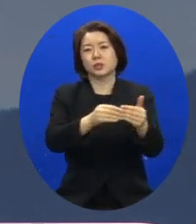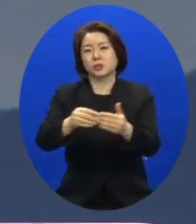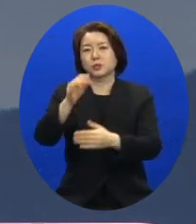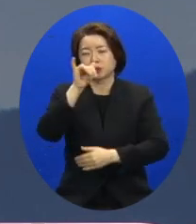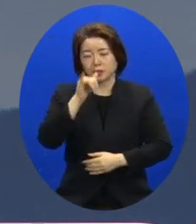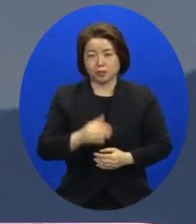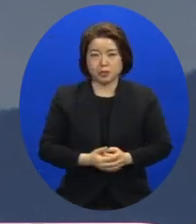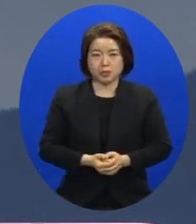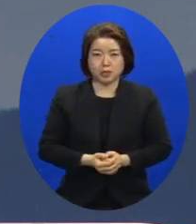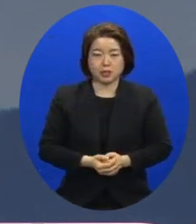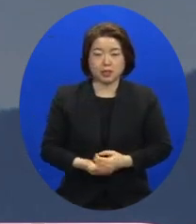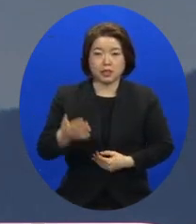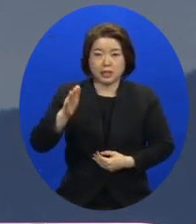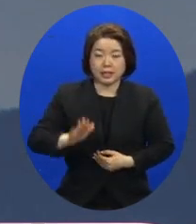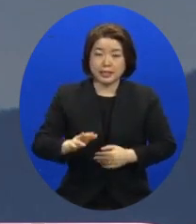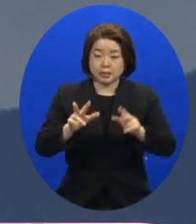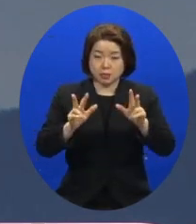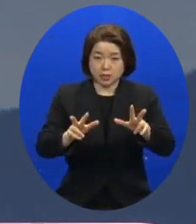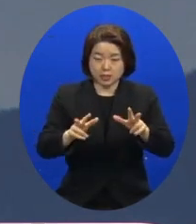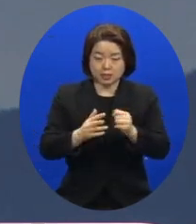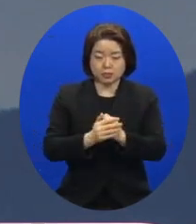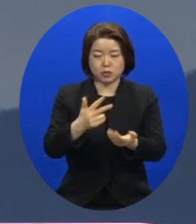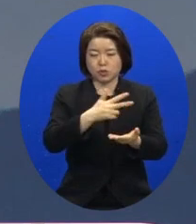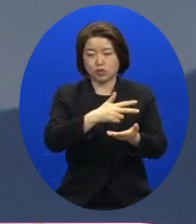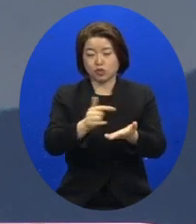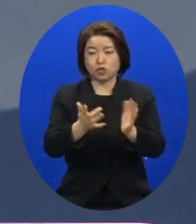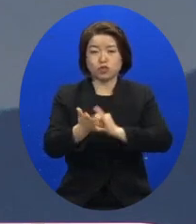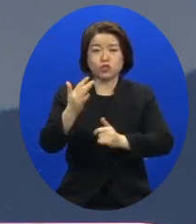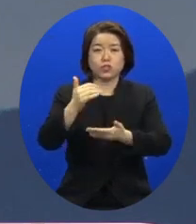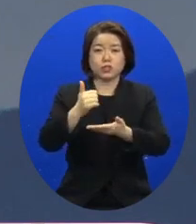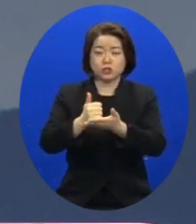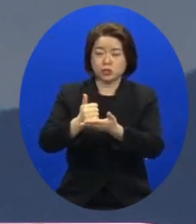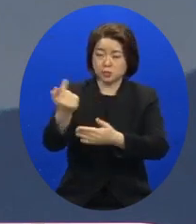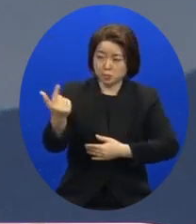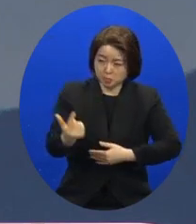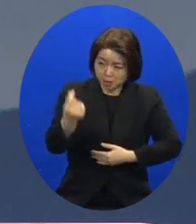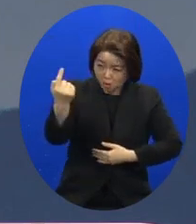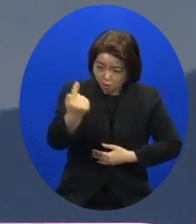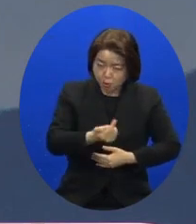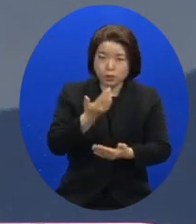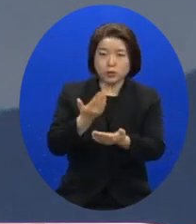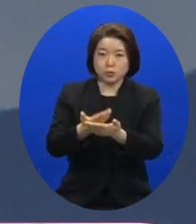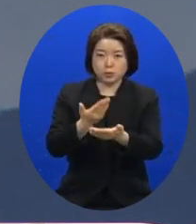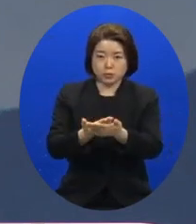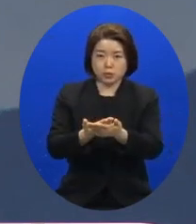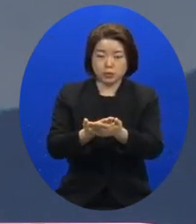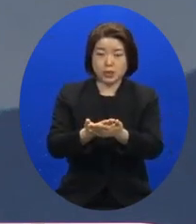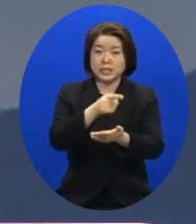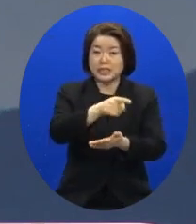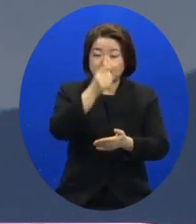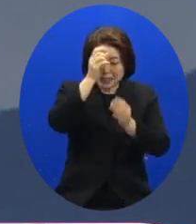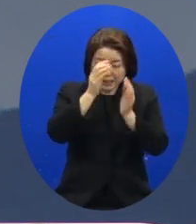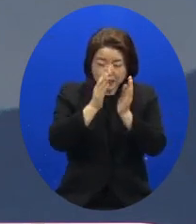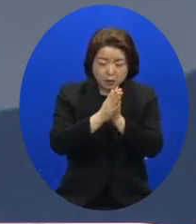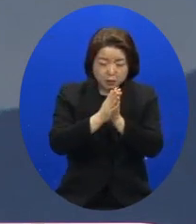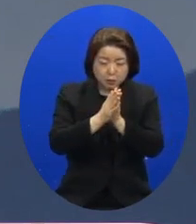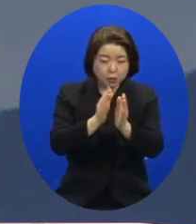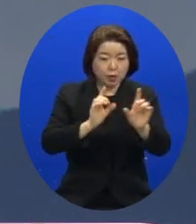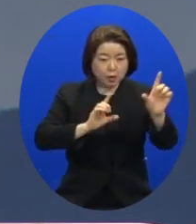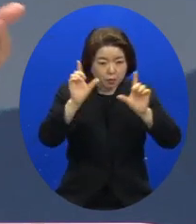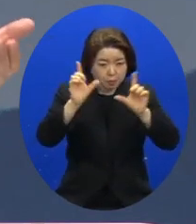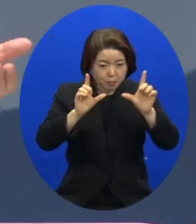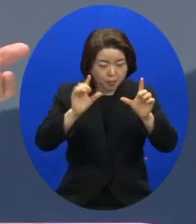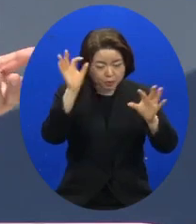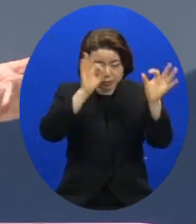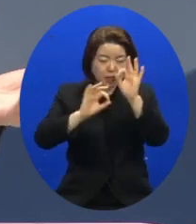그런데 지금은 주 예수님 오시옵소서 그렇게 기도하는 성도들을 찾아보기가 쉽지 않습니다.